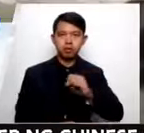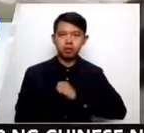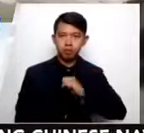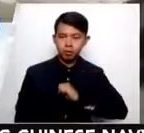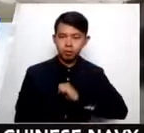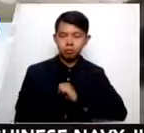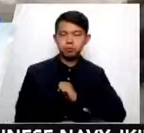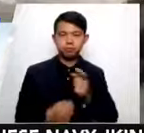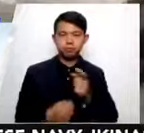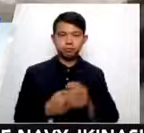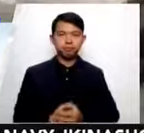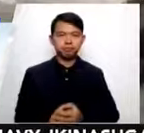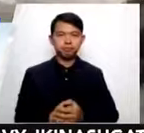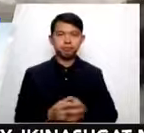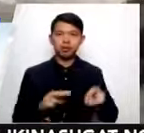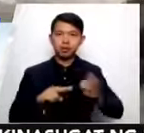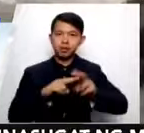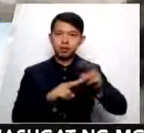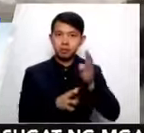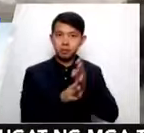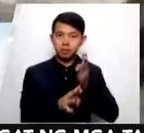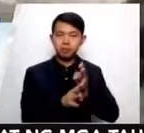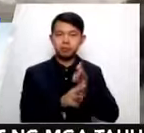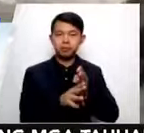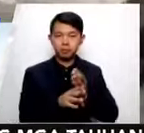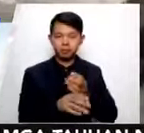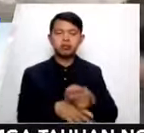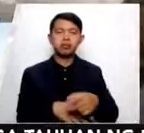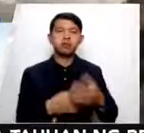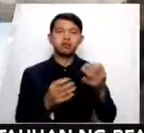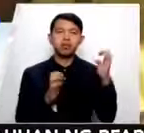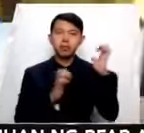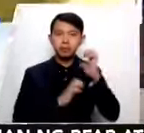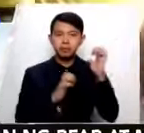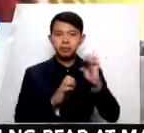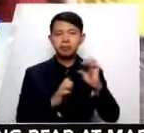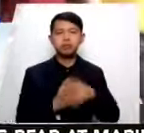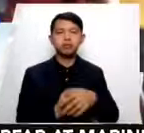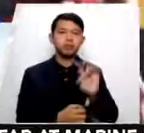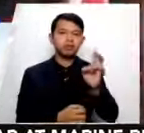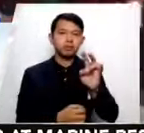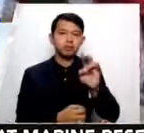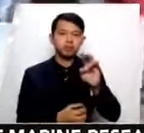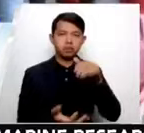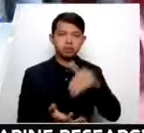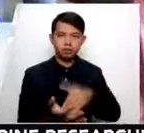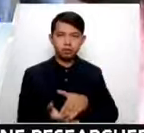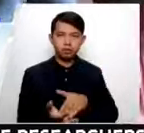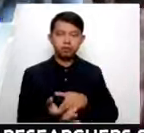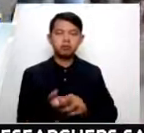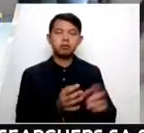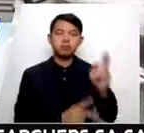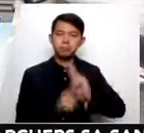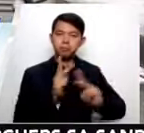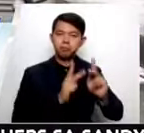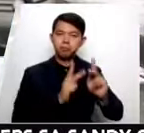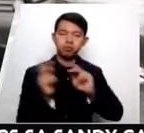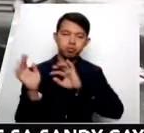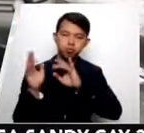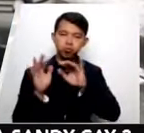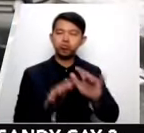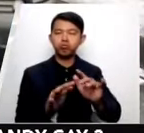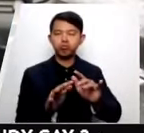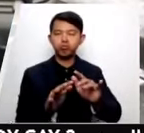Mula 50,000, inaasahang aabot sa mahigit 70,000 ang peak ng mga pasahero kada araw.